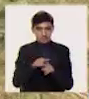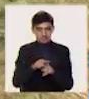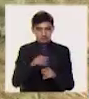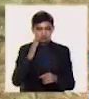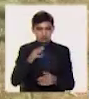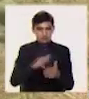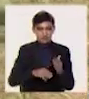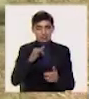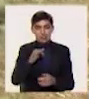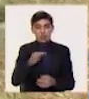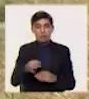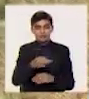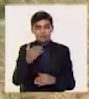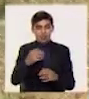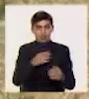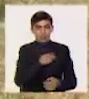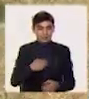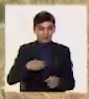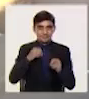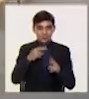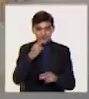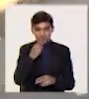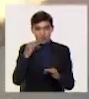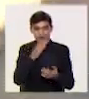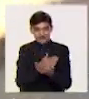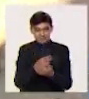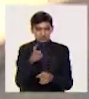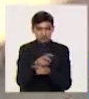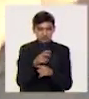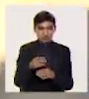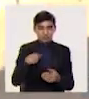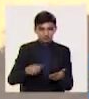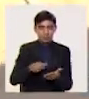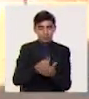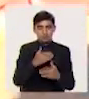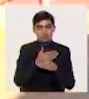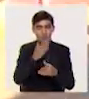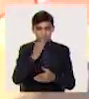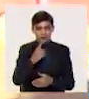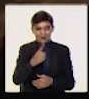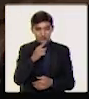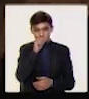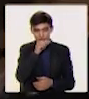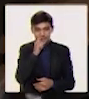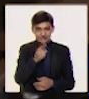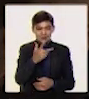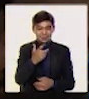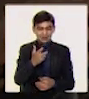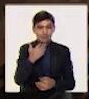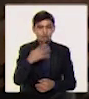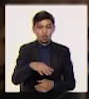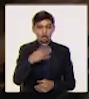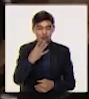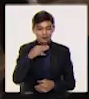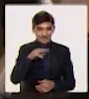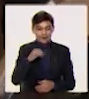дейді. Облыстық комиссия тұмаудан қырылып тұрғындардан тәркілеген құстарға да берілетін өтемақы көлемін анықтаған. Әр тауыққа 1344 теңгеден,